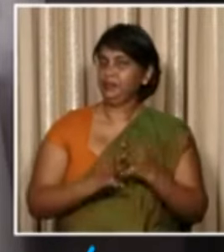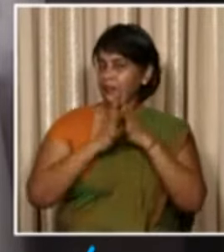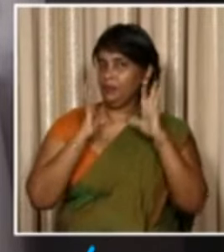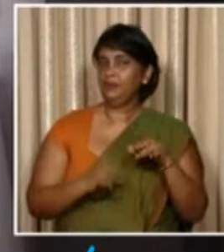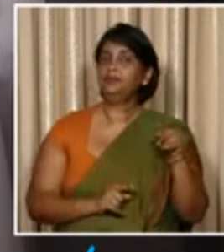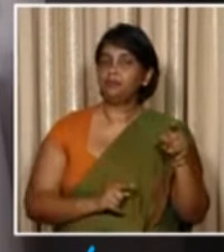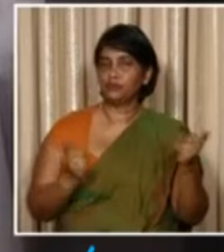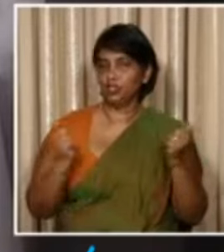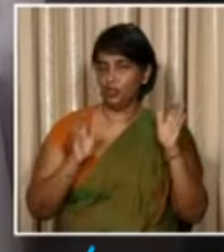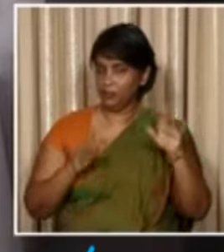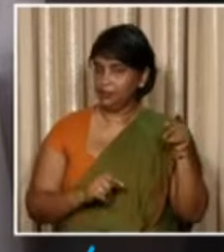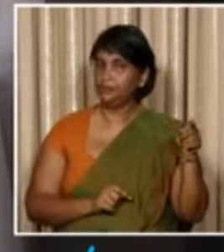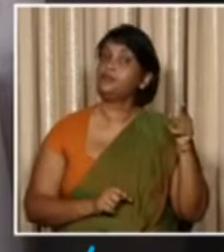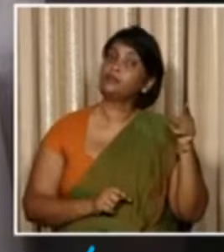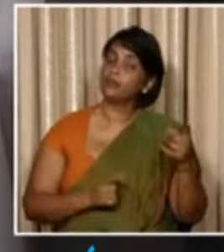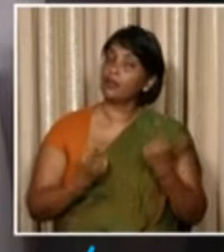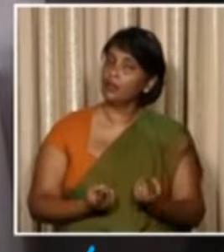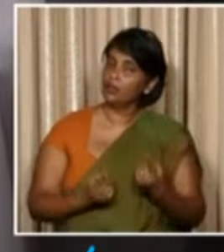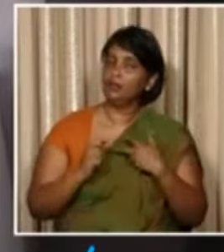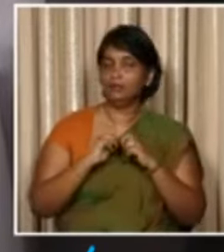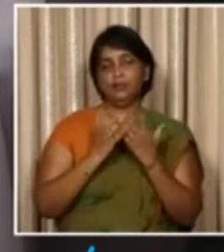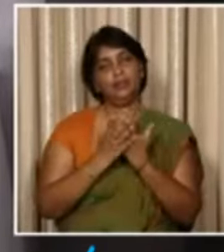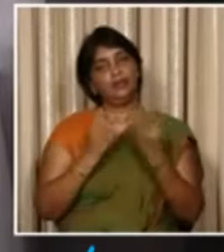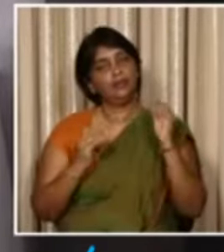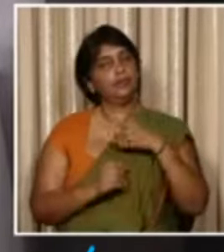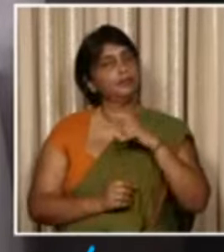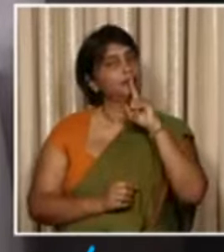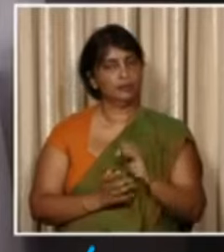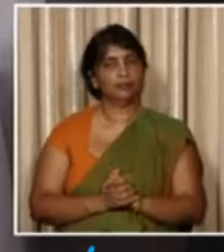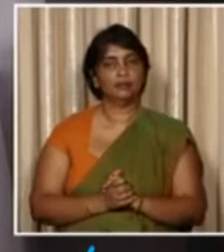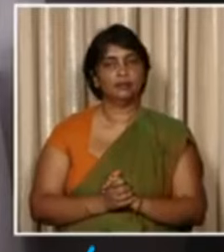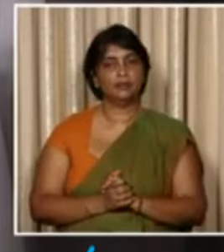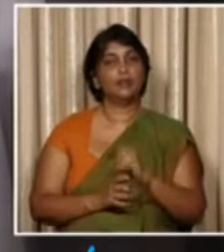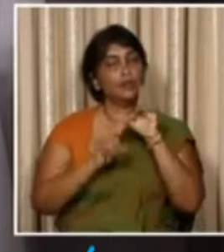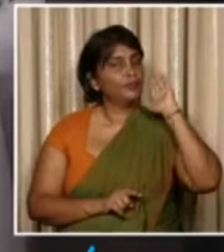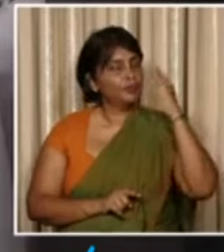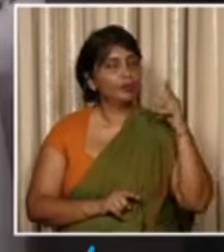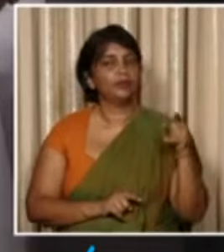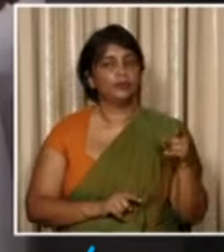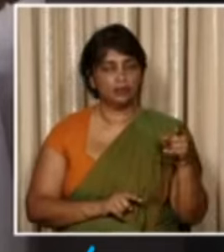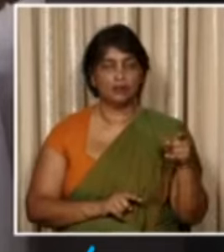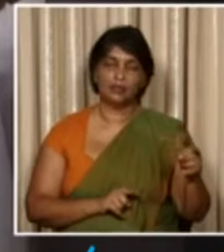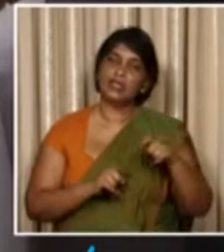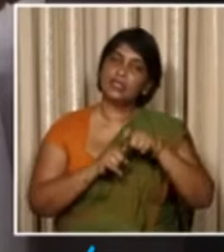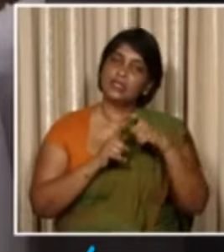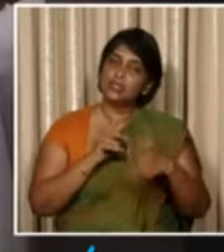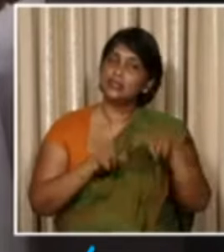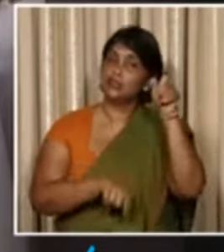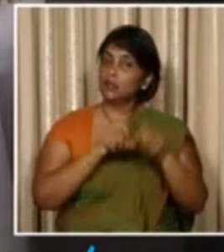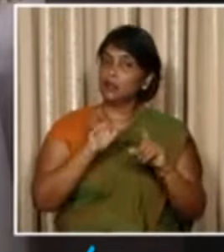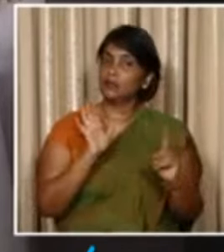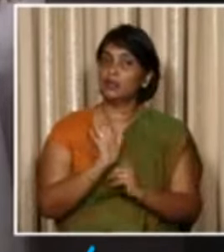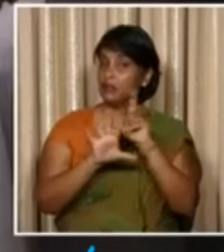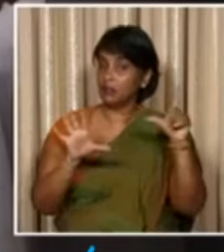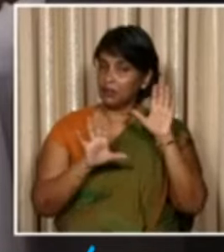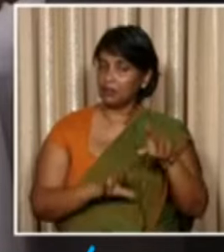තිබෙනවා වෙළඳ පොළේ. ඒ හිඟයට විසඳුම් ලබා දෙන්නේ කියලා මම ඉල්ලීමක් කරනවා. ඒ වගේම මේ ආබාධිත ප්‍රජාව ලක්ෂ